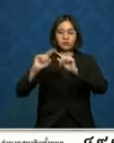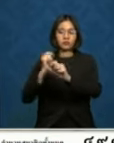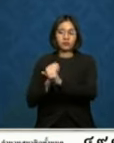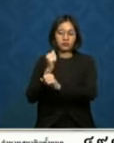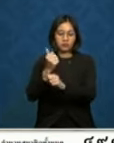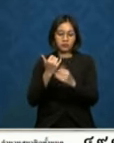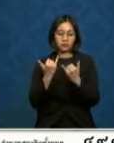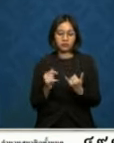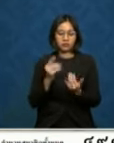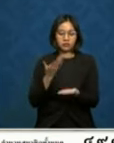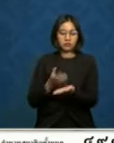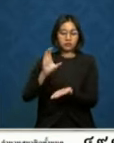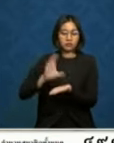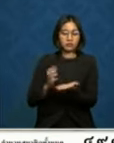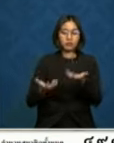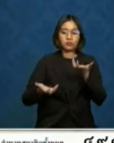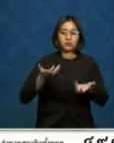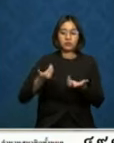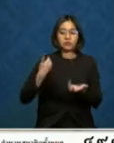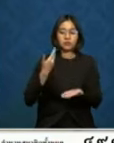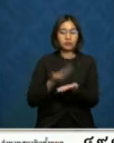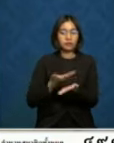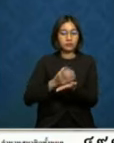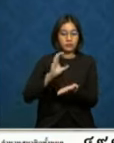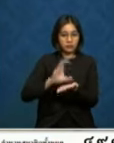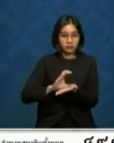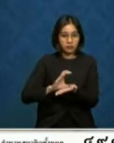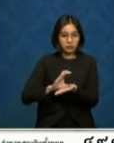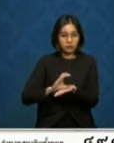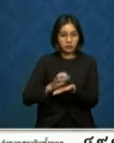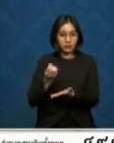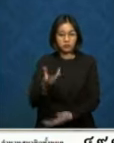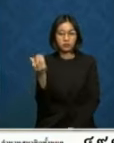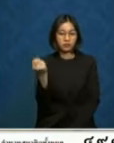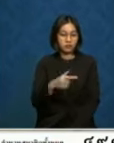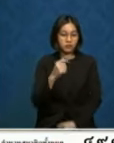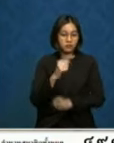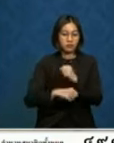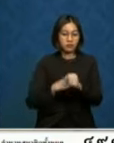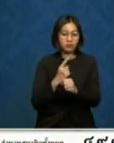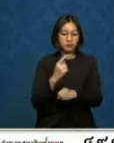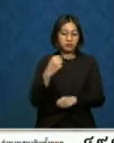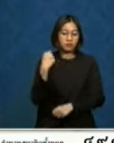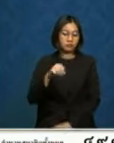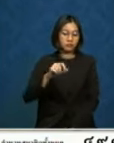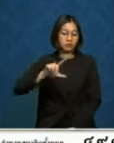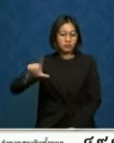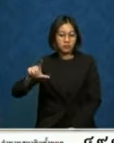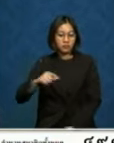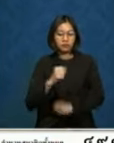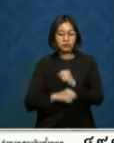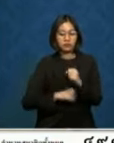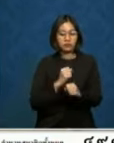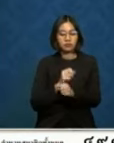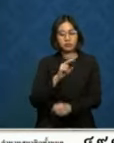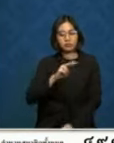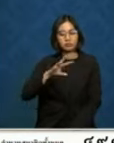ในปัจจุบันกองทุนยุติธรรมมีงบประมาณมากกว่าปีละ10ล้านบาทเช่นปีงบประม